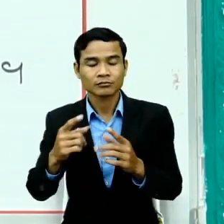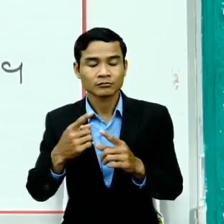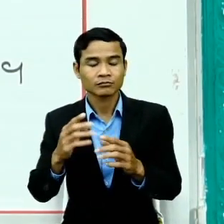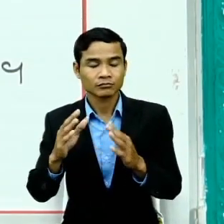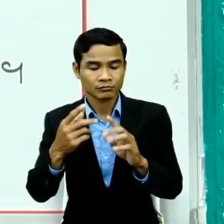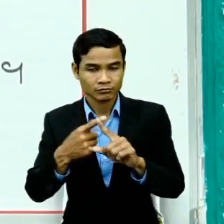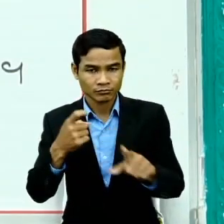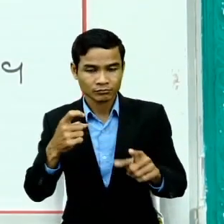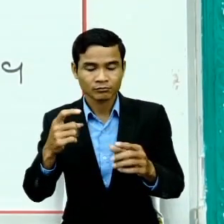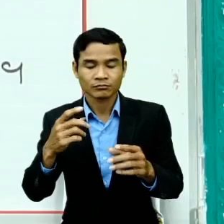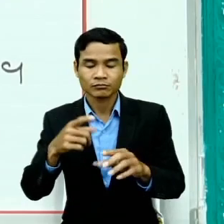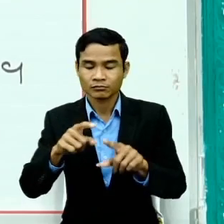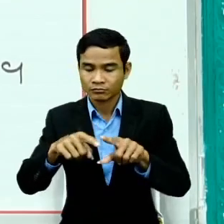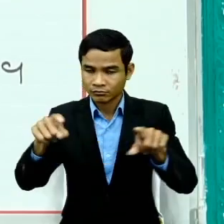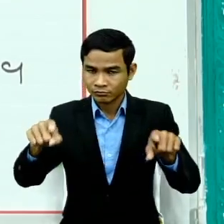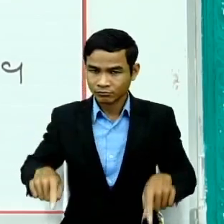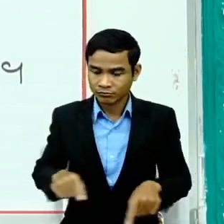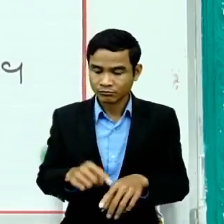cà mà cá